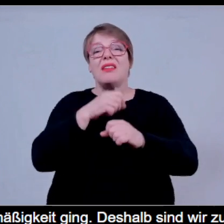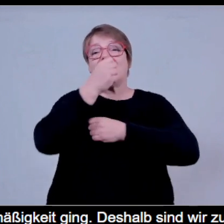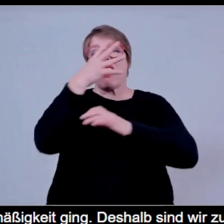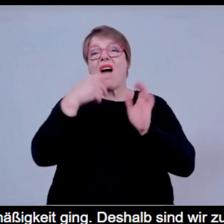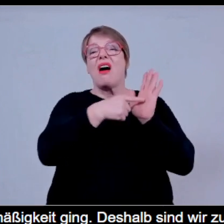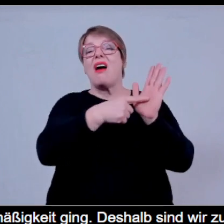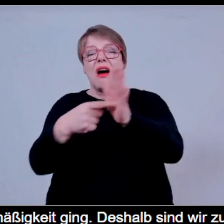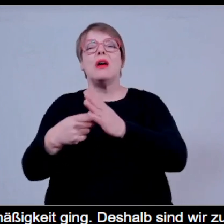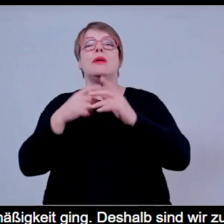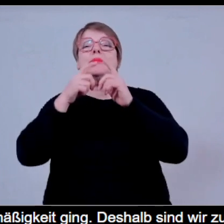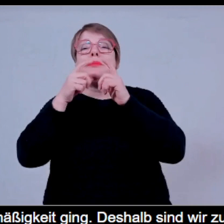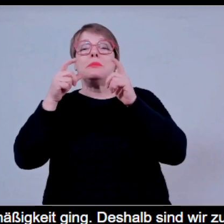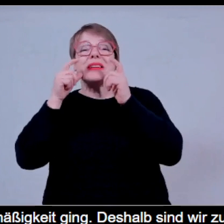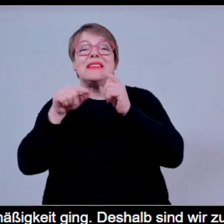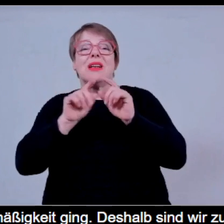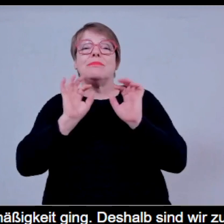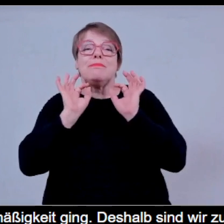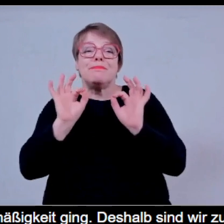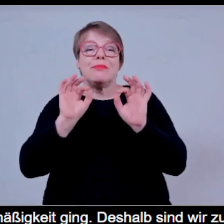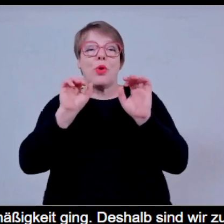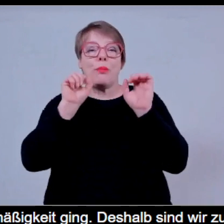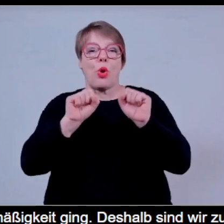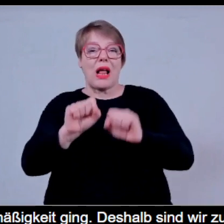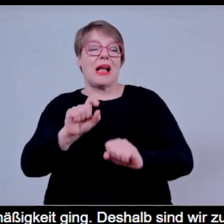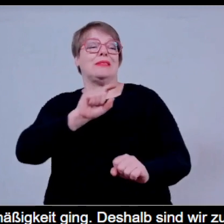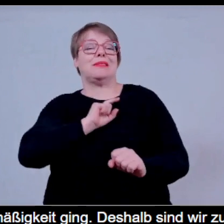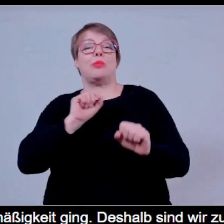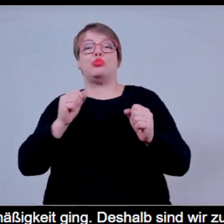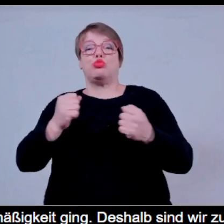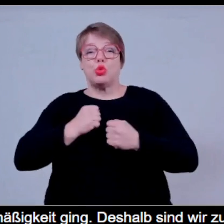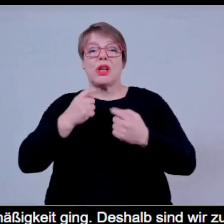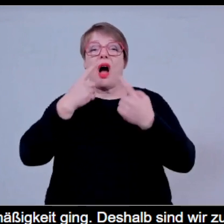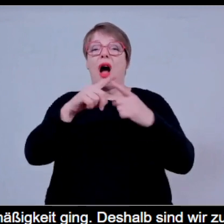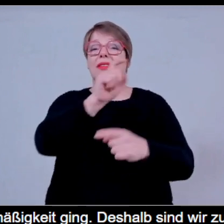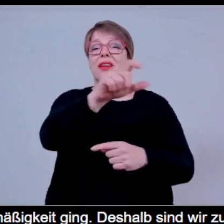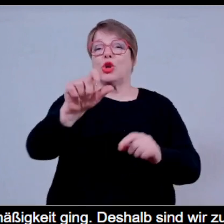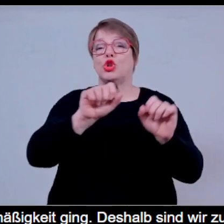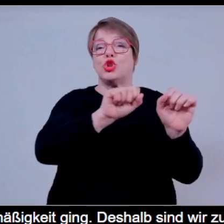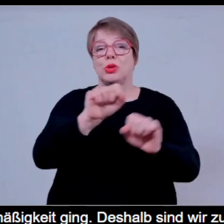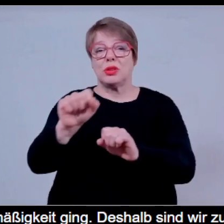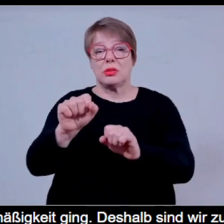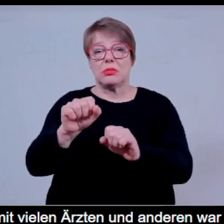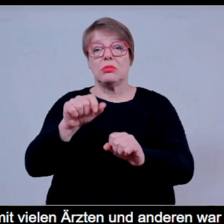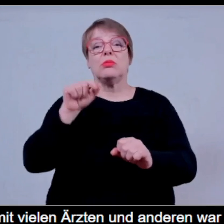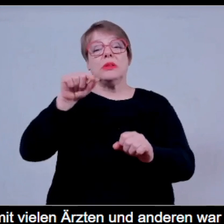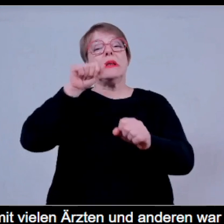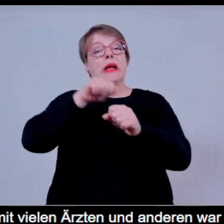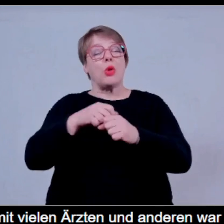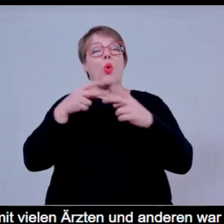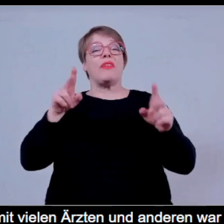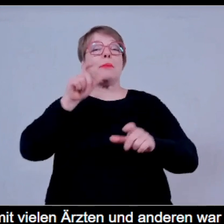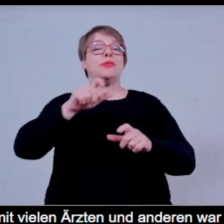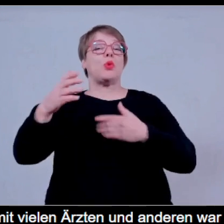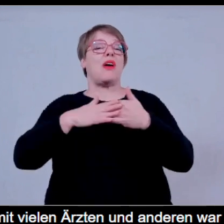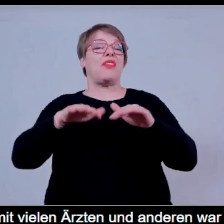Eigenverantwortung jedes Einzelnen liegt. Trotzdem wird der Appell bleiben, dass wir bei der Maske einen wichtigen